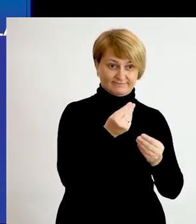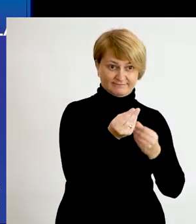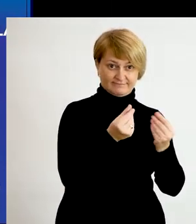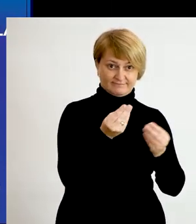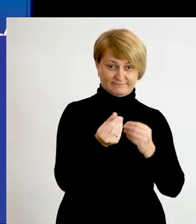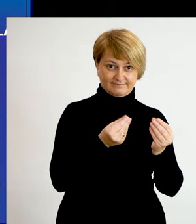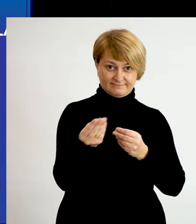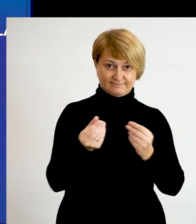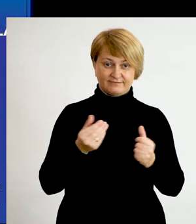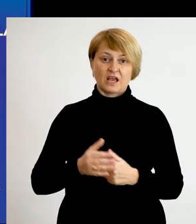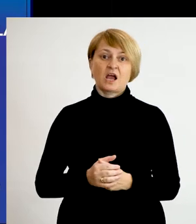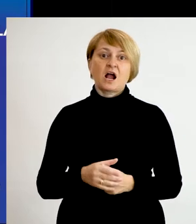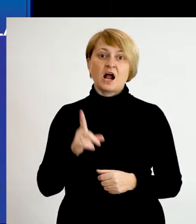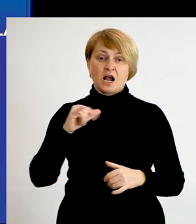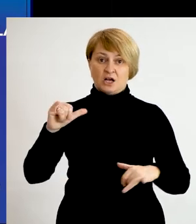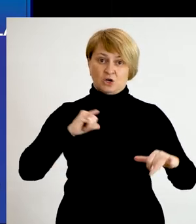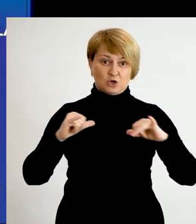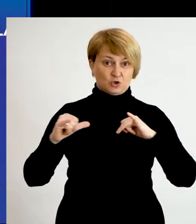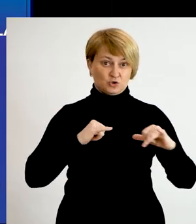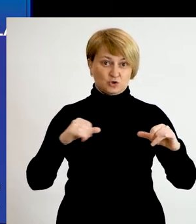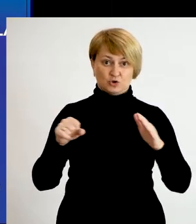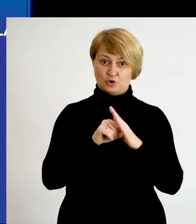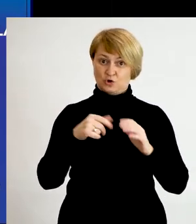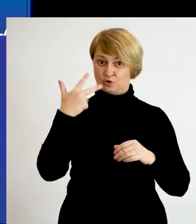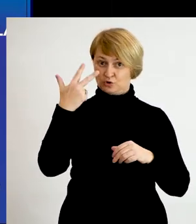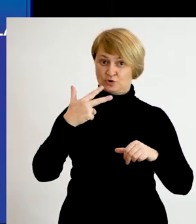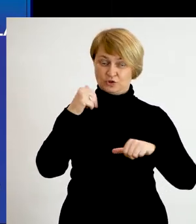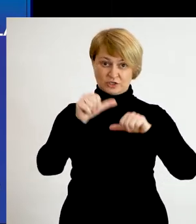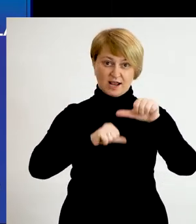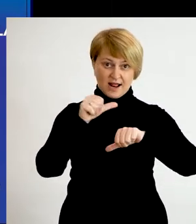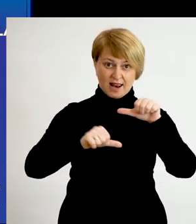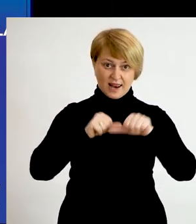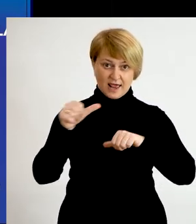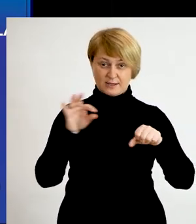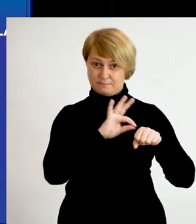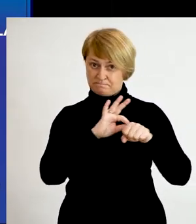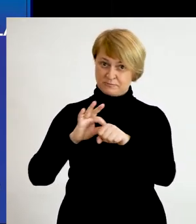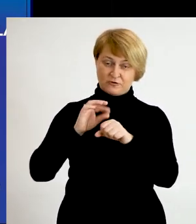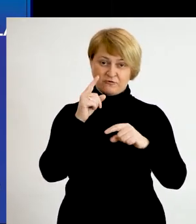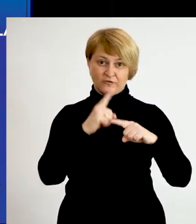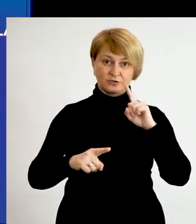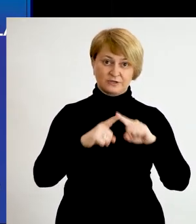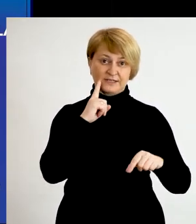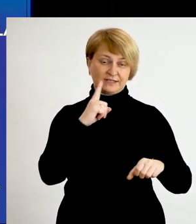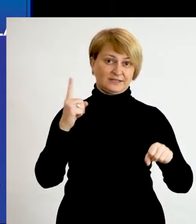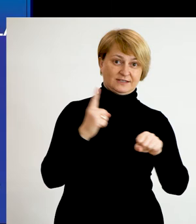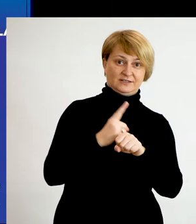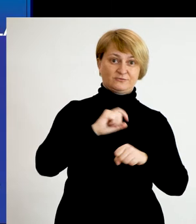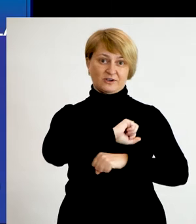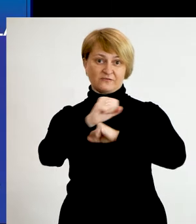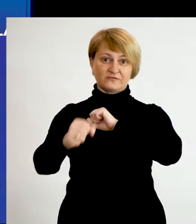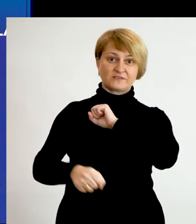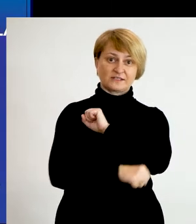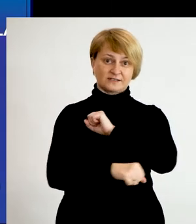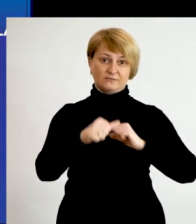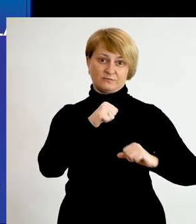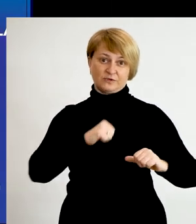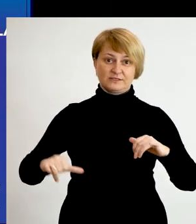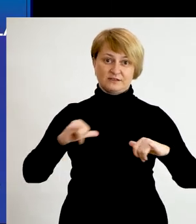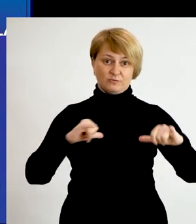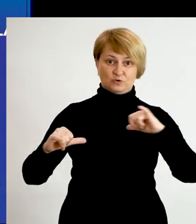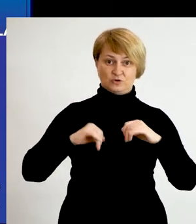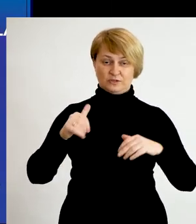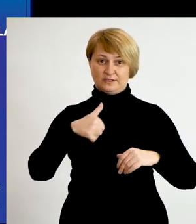cen. Natomiast rząd też z góry od 3 lat prowadzi politykę taką, w którą decyduje za samorząd, komu te podwyżki